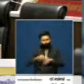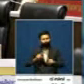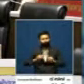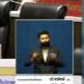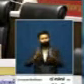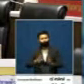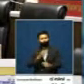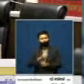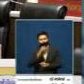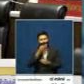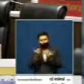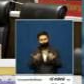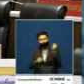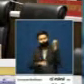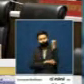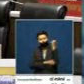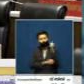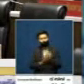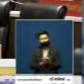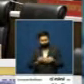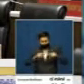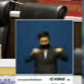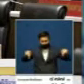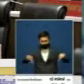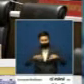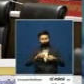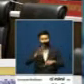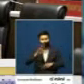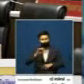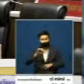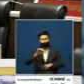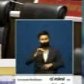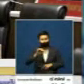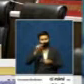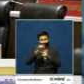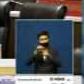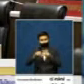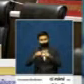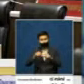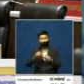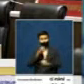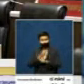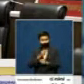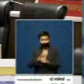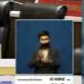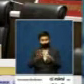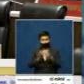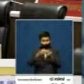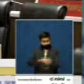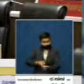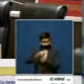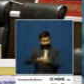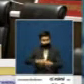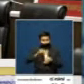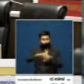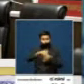ำว่าไอ้โมง2คน ค นหนึ่งเนี่ยตำแหน่งระดับรองนายกรัฐมนตรีที่มีความเชี่ยวชาญด้านกฎหมาย ค ือพูดมาขนาดนี้ถึงไม่